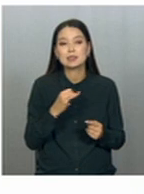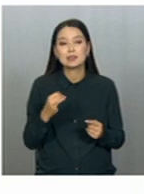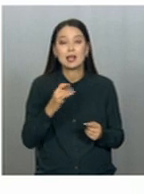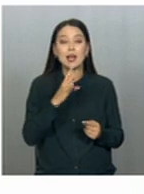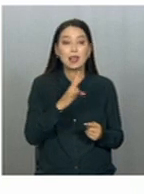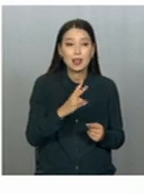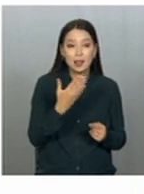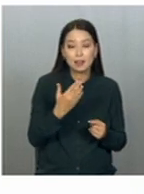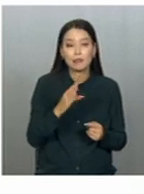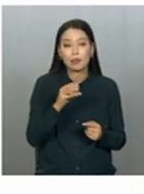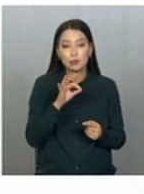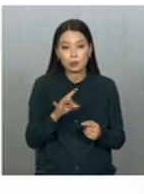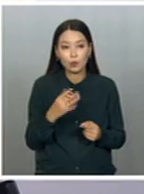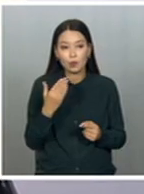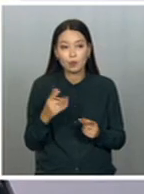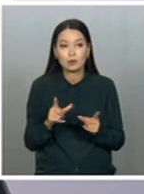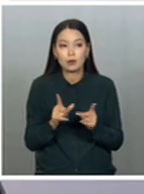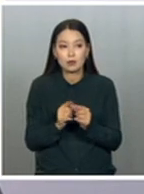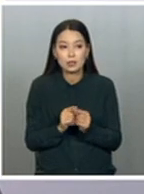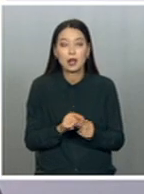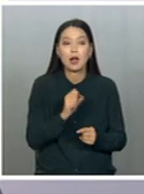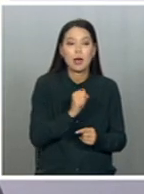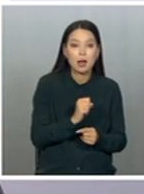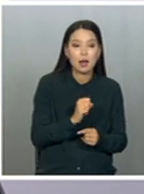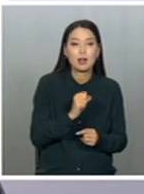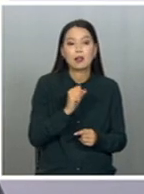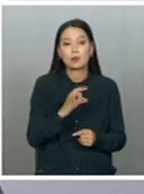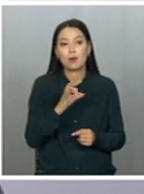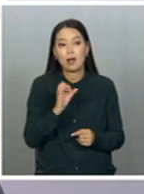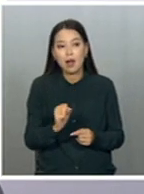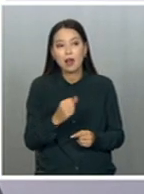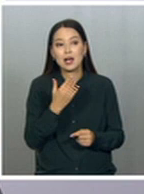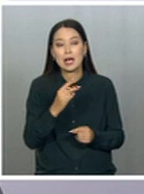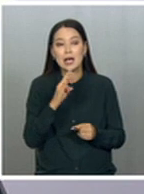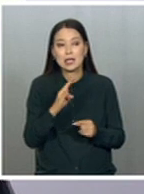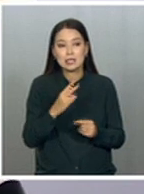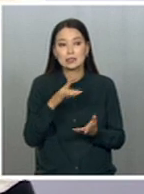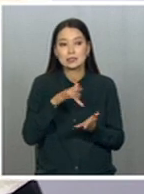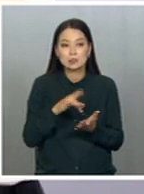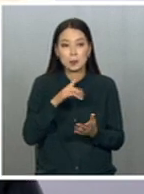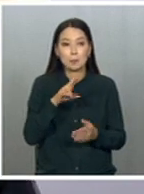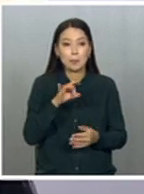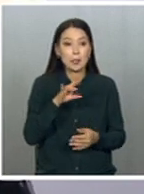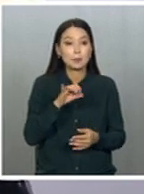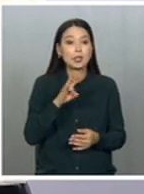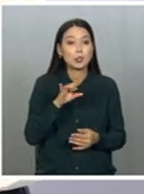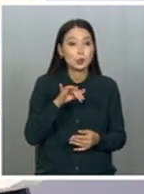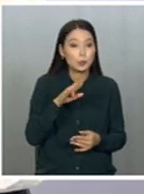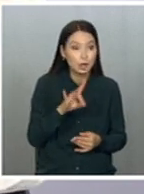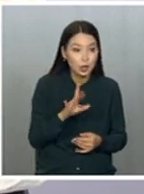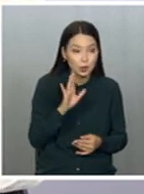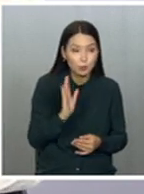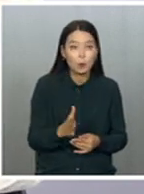векторы координаттары келесі дегідей, А0, А векторы мен N векторының арасы перпендикуляр болса, яғни